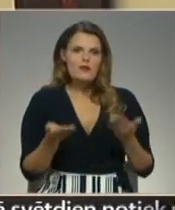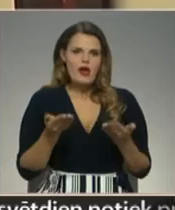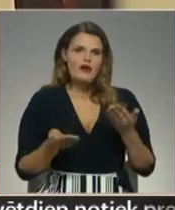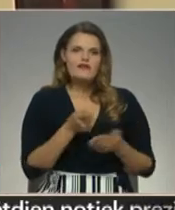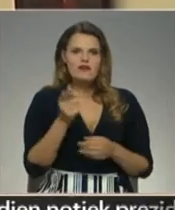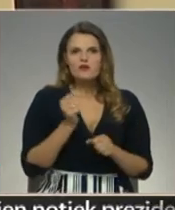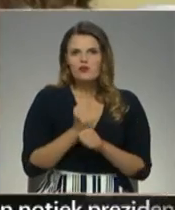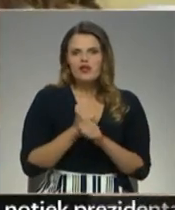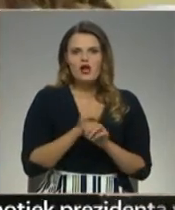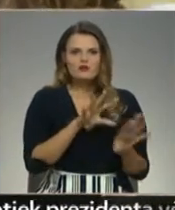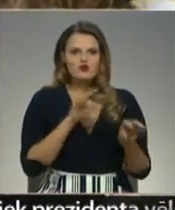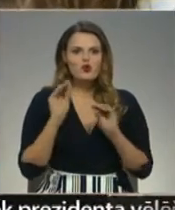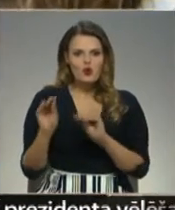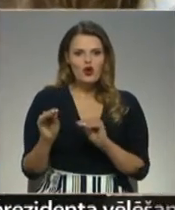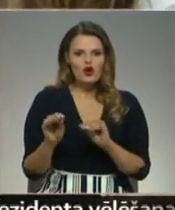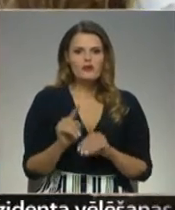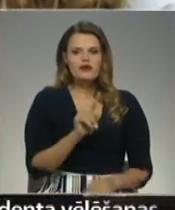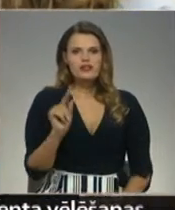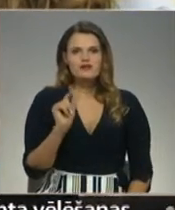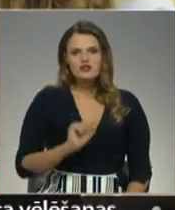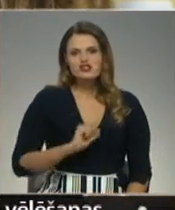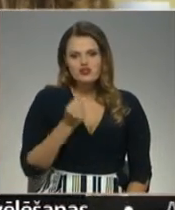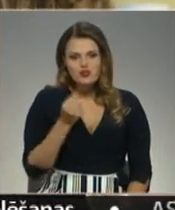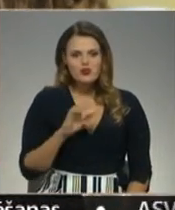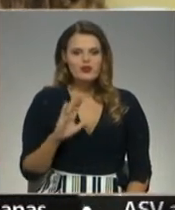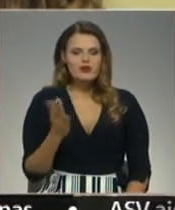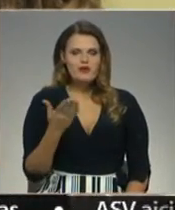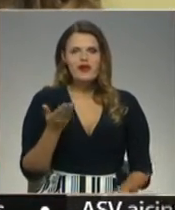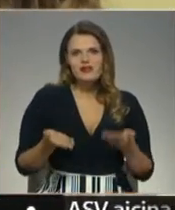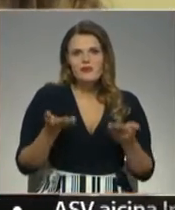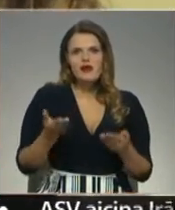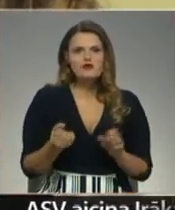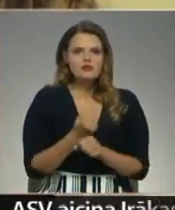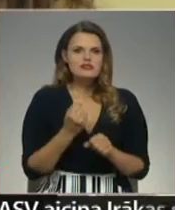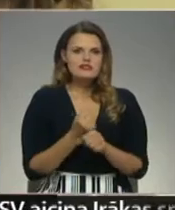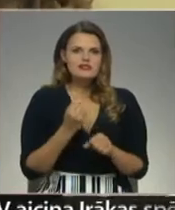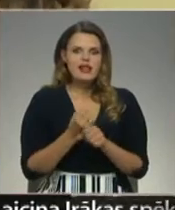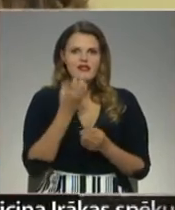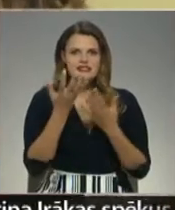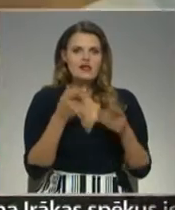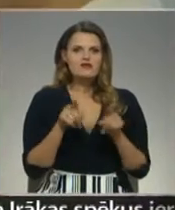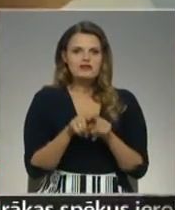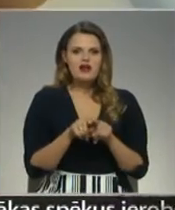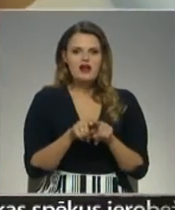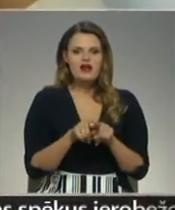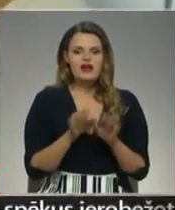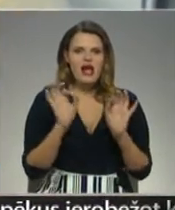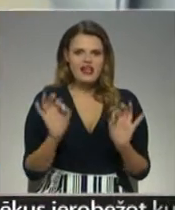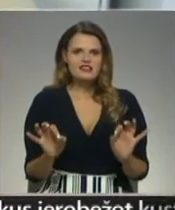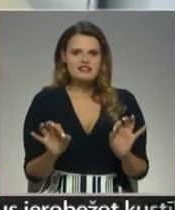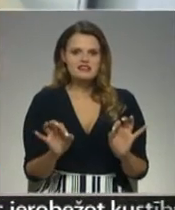viņu darbus kopēt. Ir bišķiņ tā grūti, bet mēģina uztaisīt tādas ziedas, tā kā ir